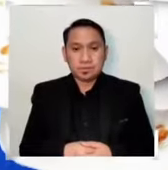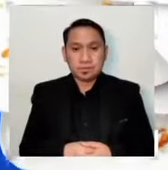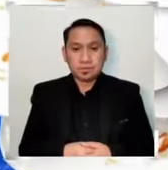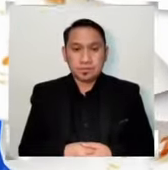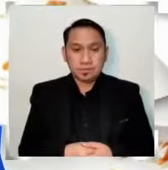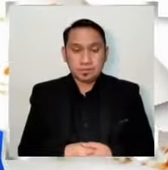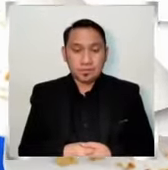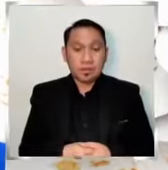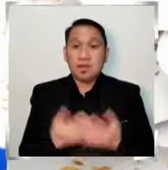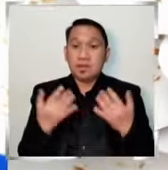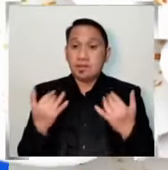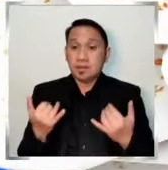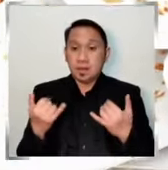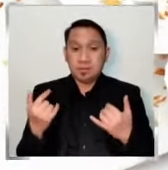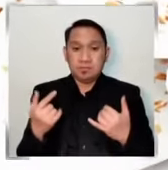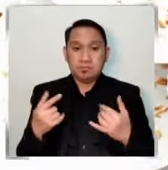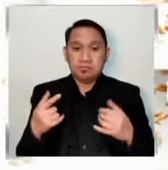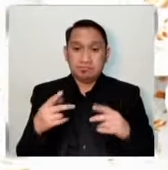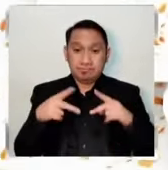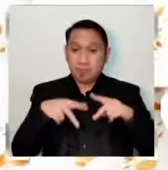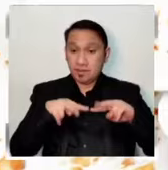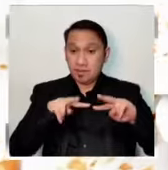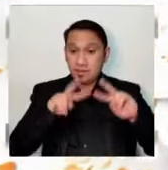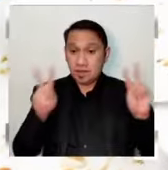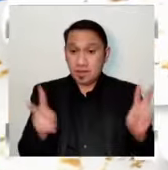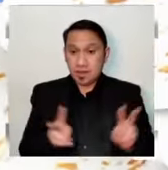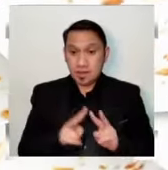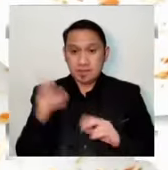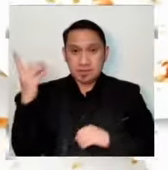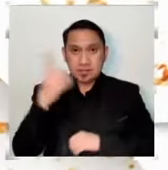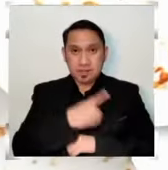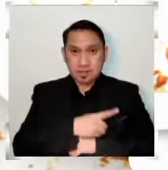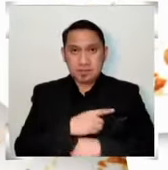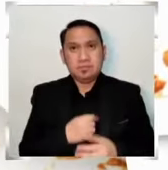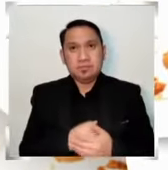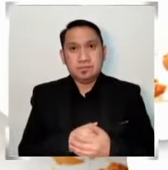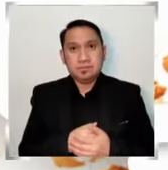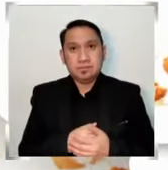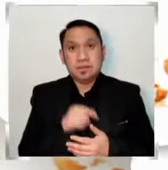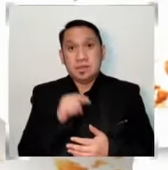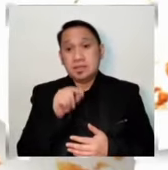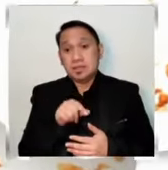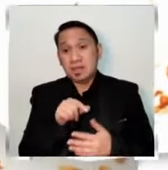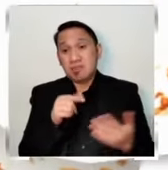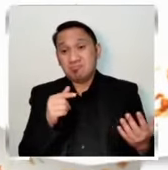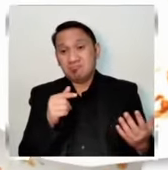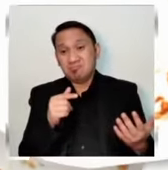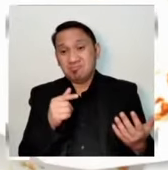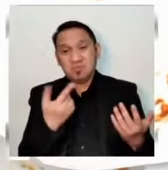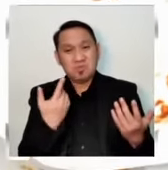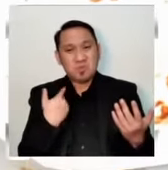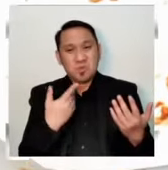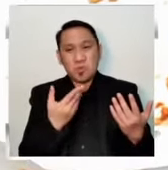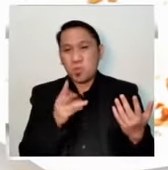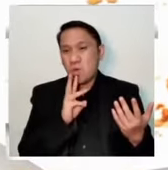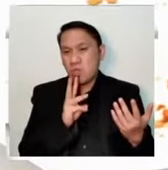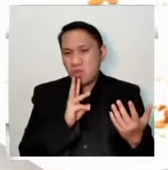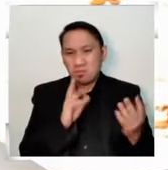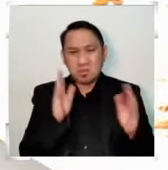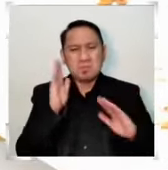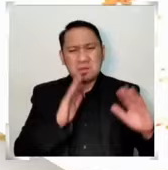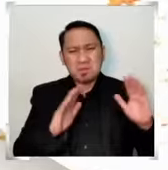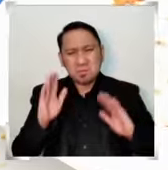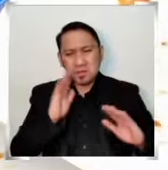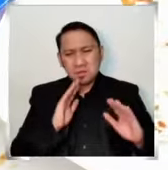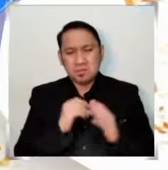Ngayong araw ng pag-ibig, sa pag-iigib muna aasa ang ilang taga Metro Manila at Cavite para sa kanilang supply ng tubig. May